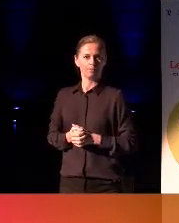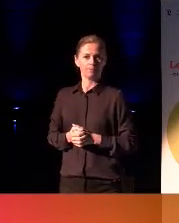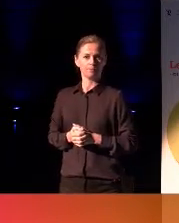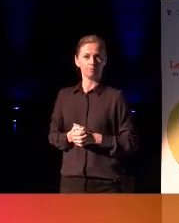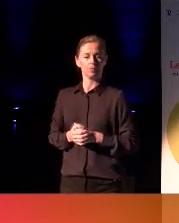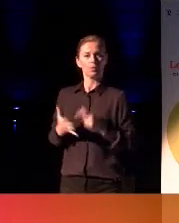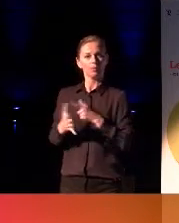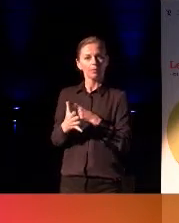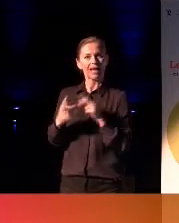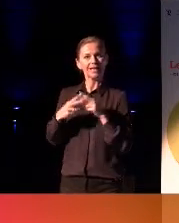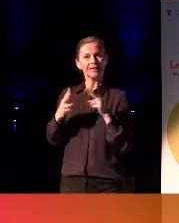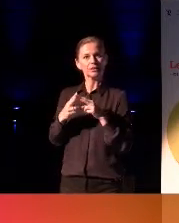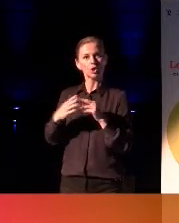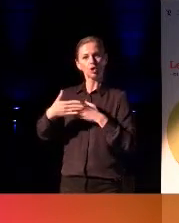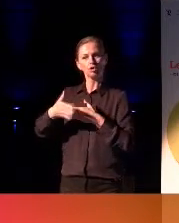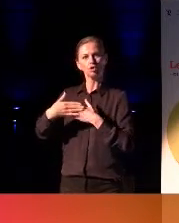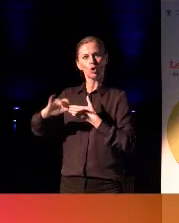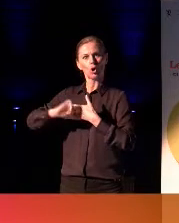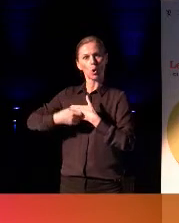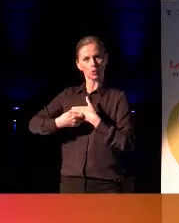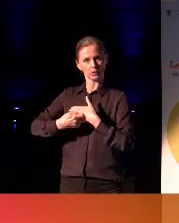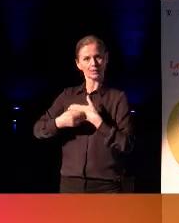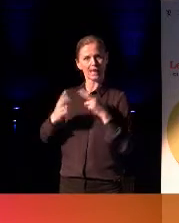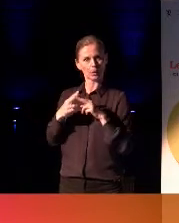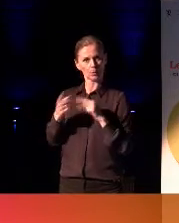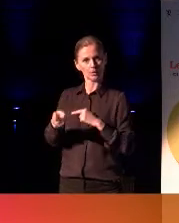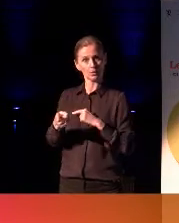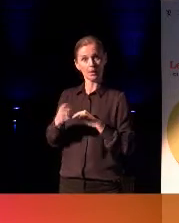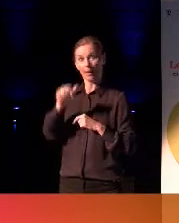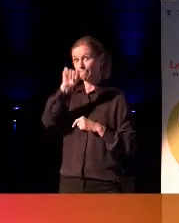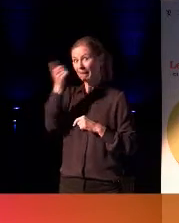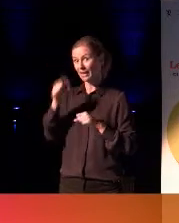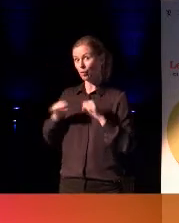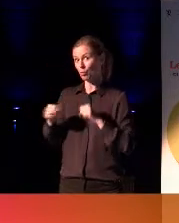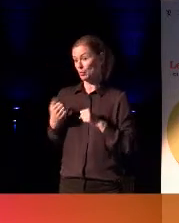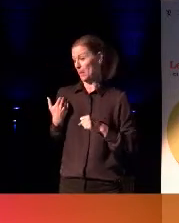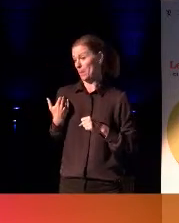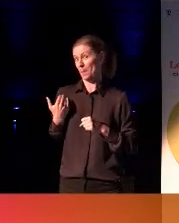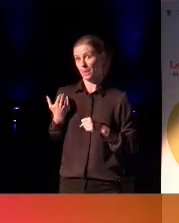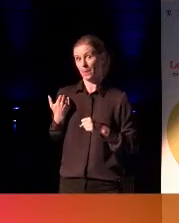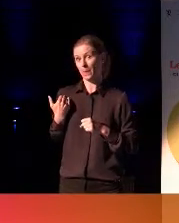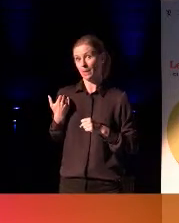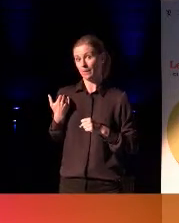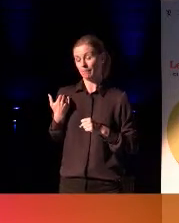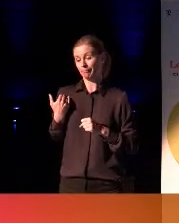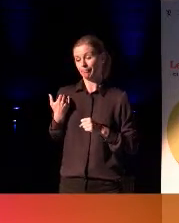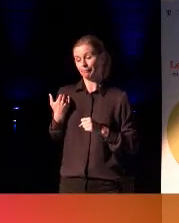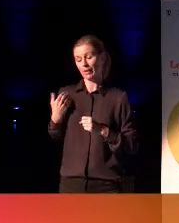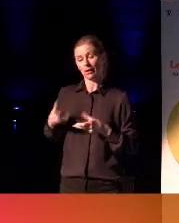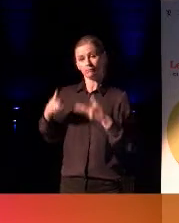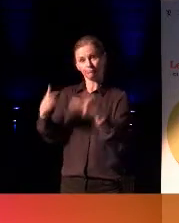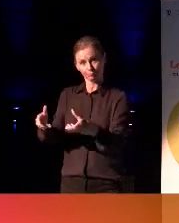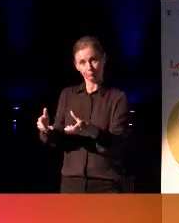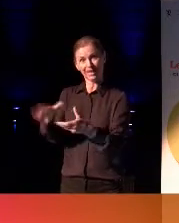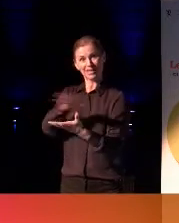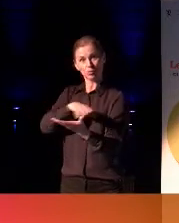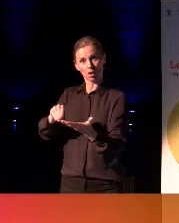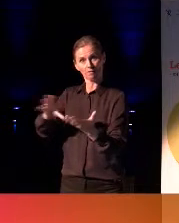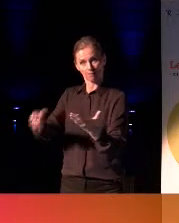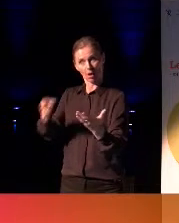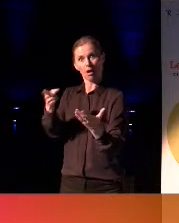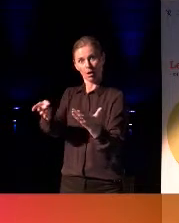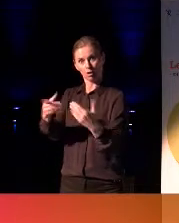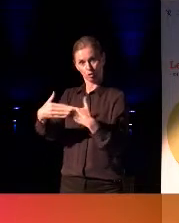Og det elektroniske dørlåser. Bergen kommune har nettopp kommet fram med resultater der,